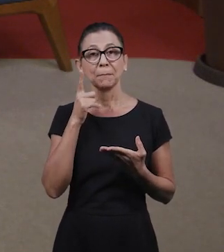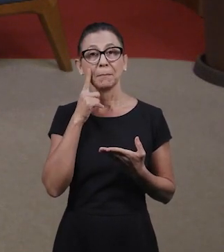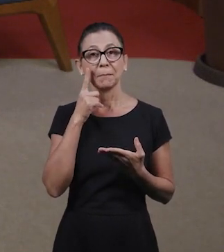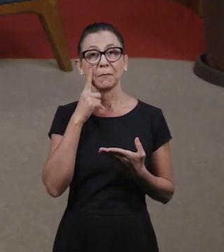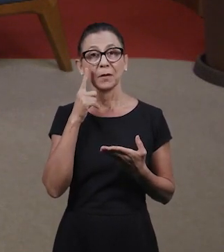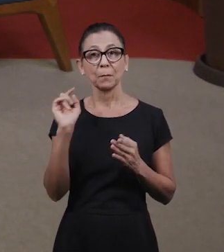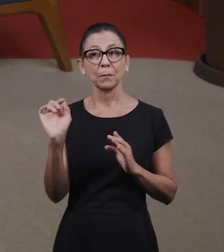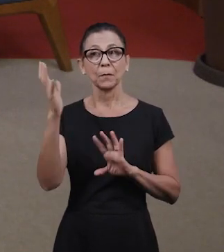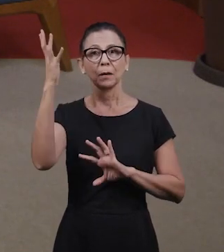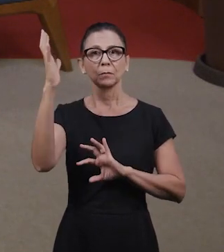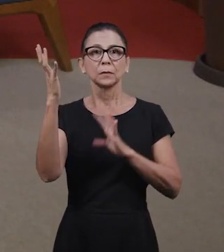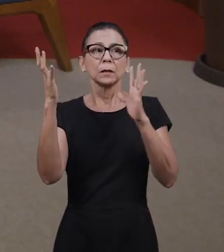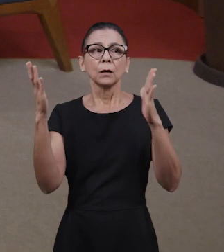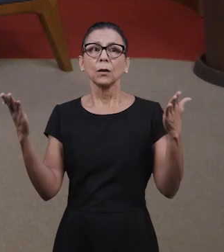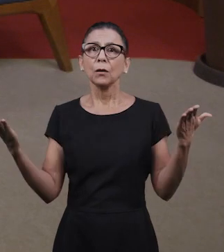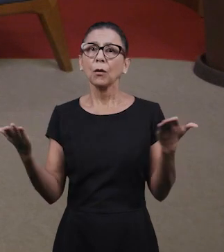là.